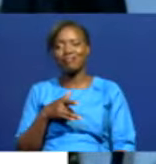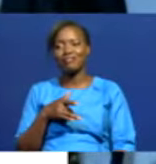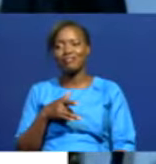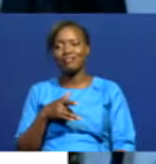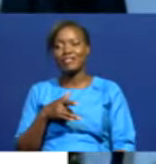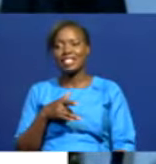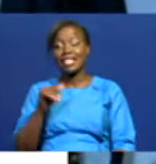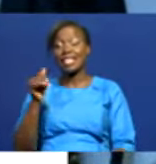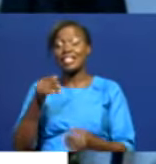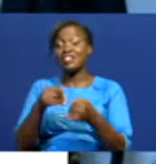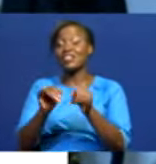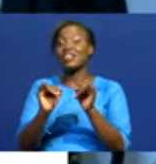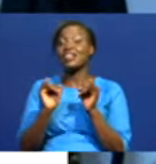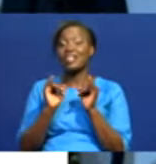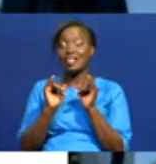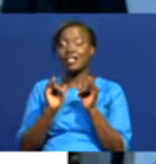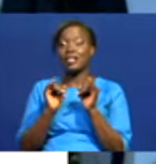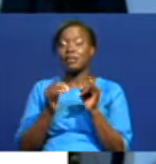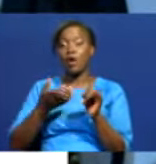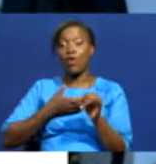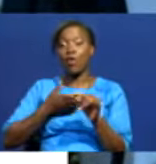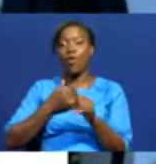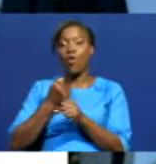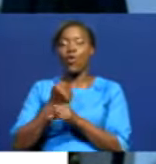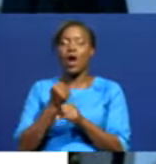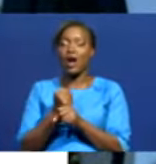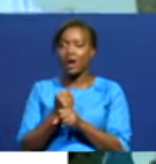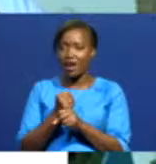Naweza kujimudu kwa kazi zangu za music.